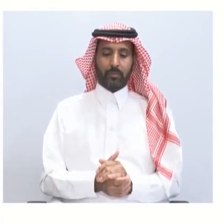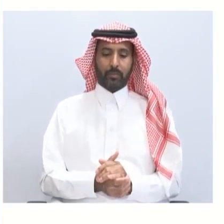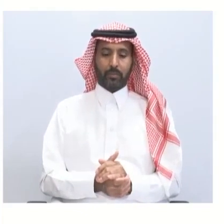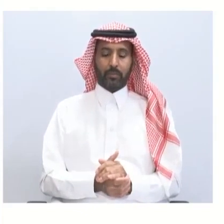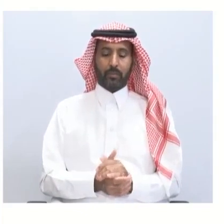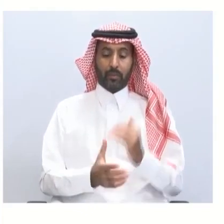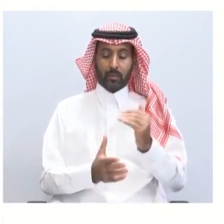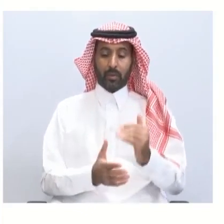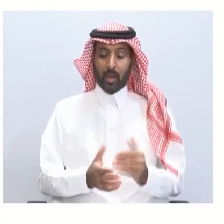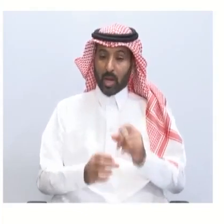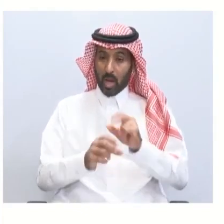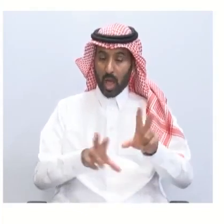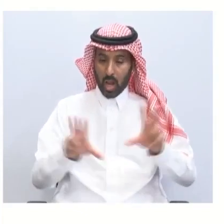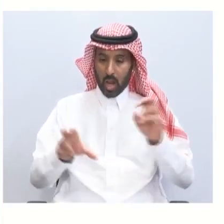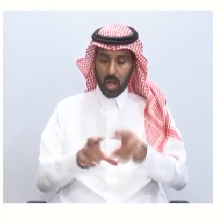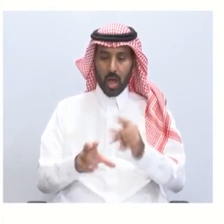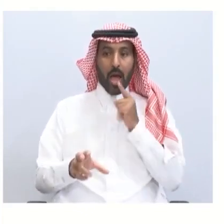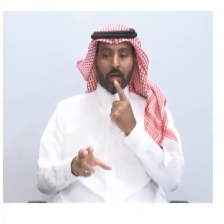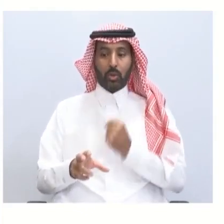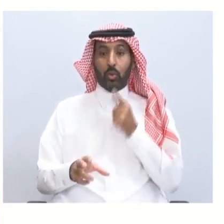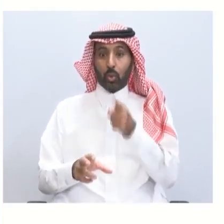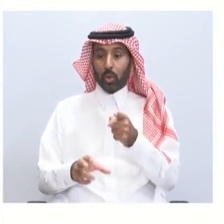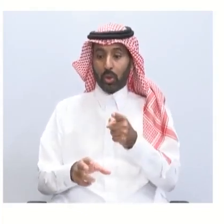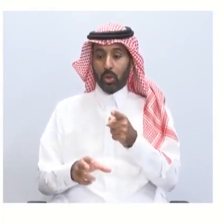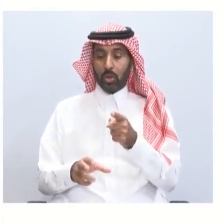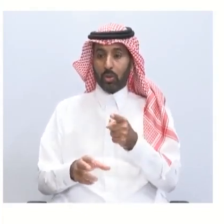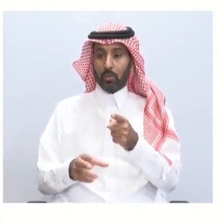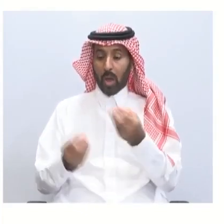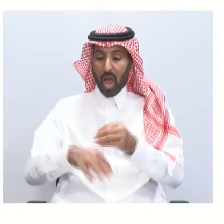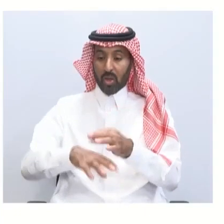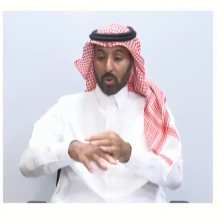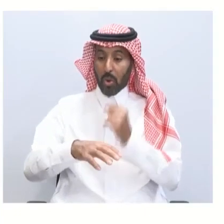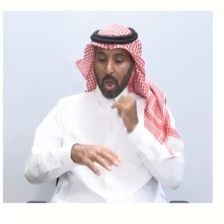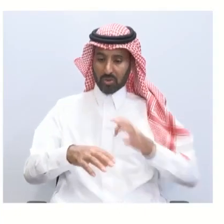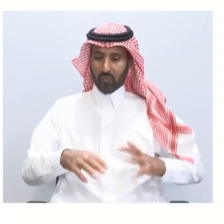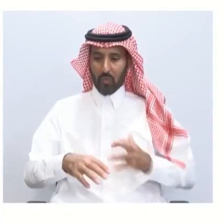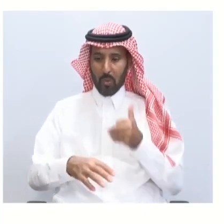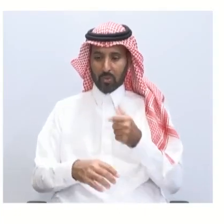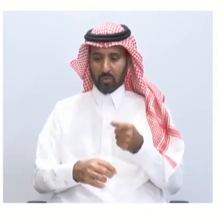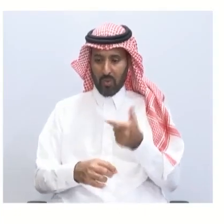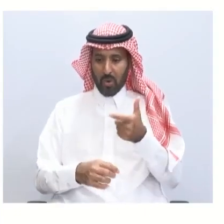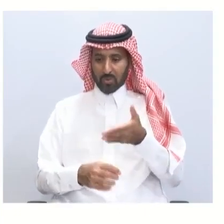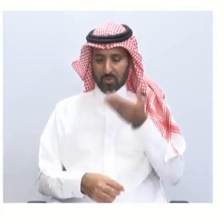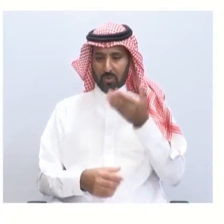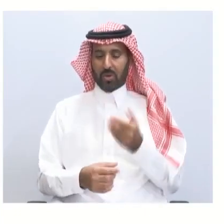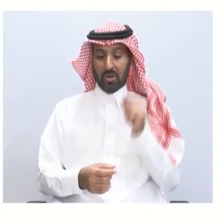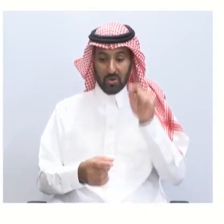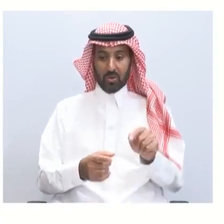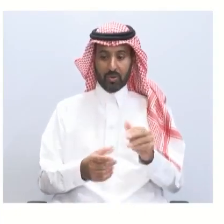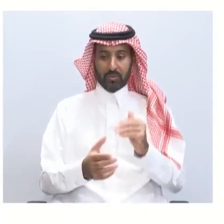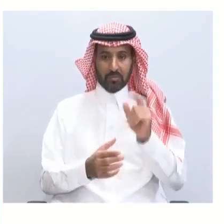الاعلان اخر هل تريد ان تكون من اكثر الناس ثراء انقر